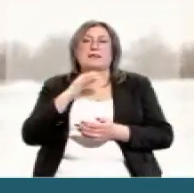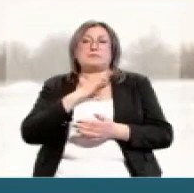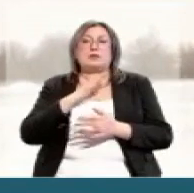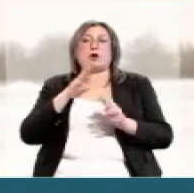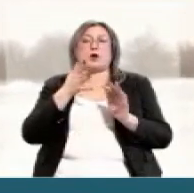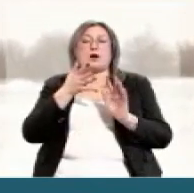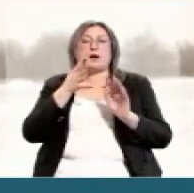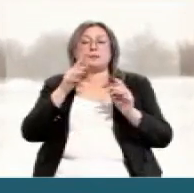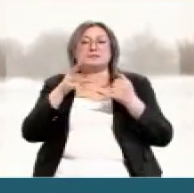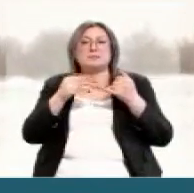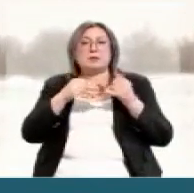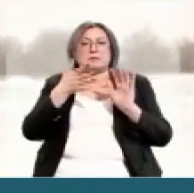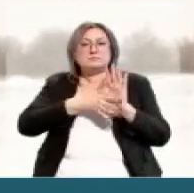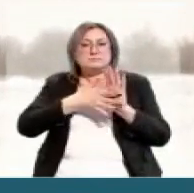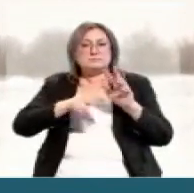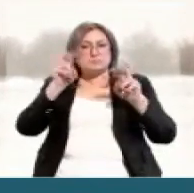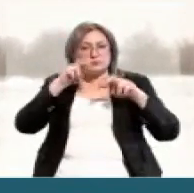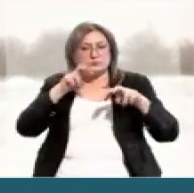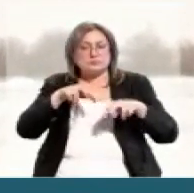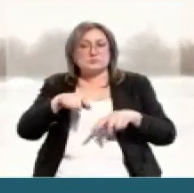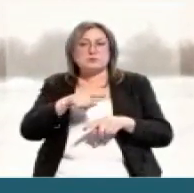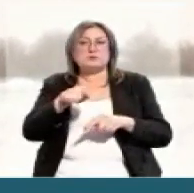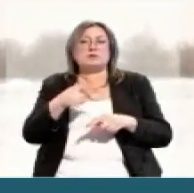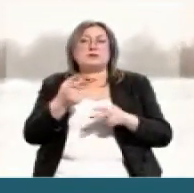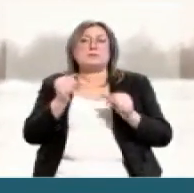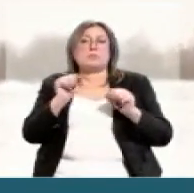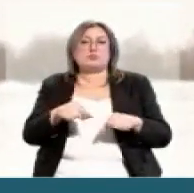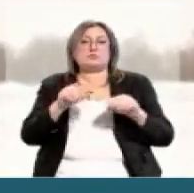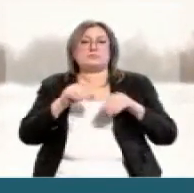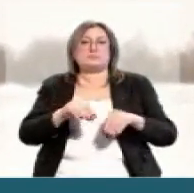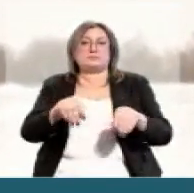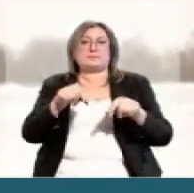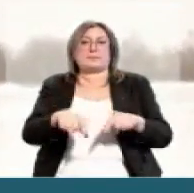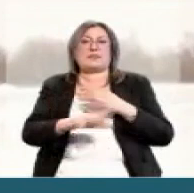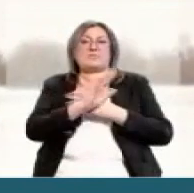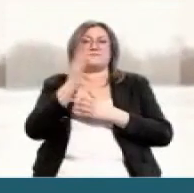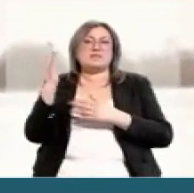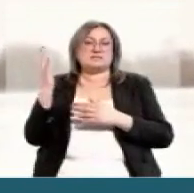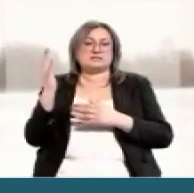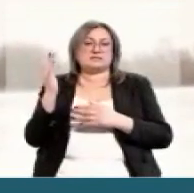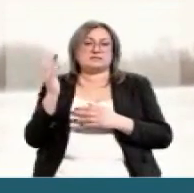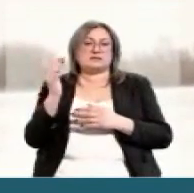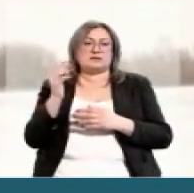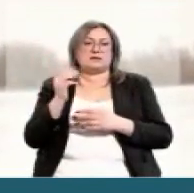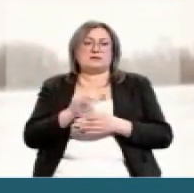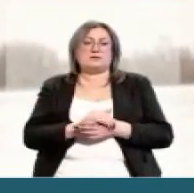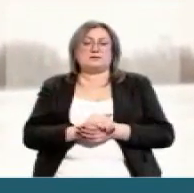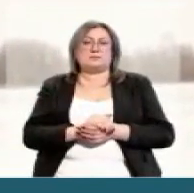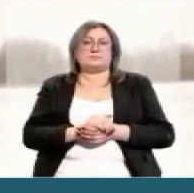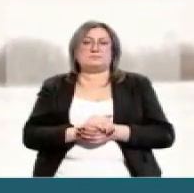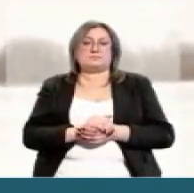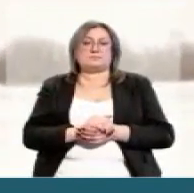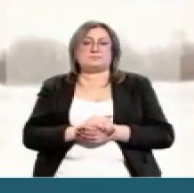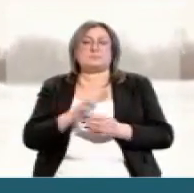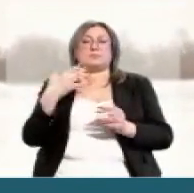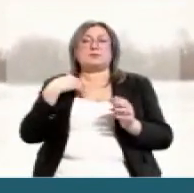обследования почвы выявленные, на которых можно производить посадку леса. То есть мы непосредственно входим